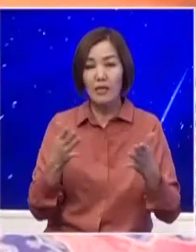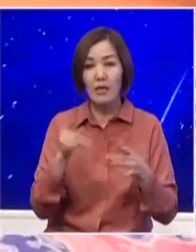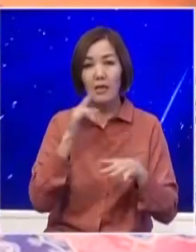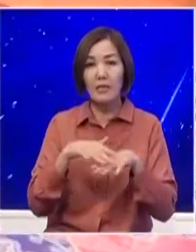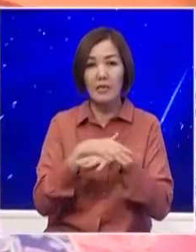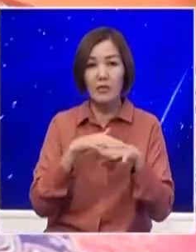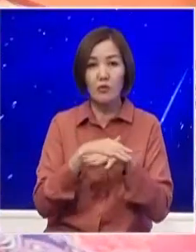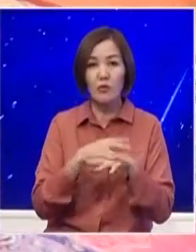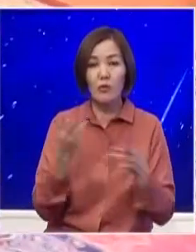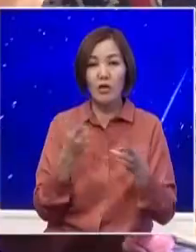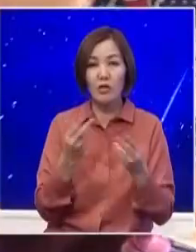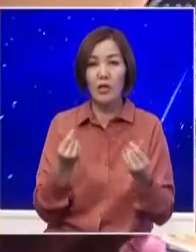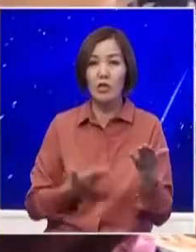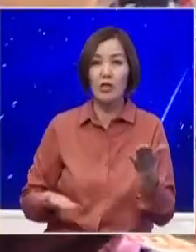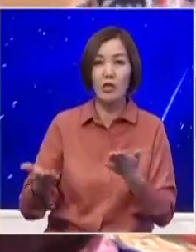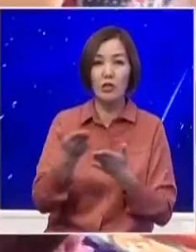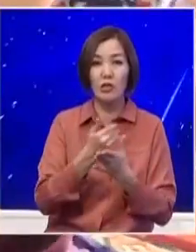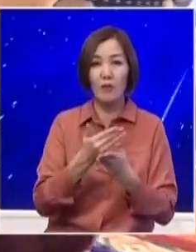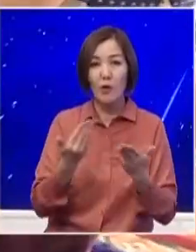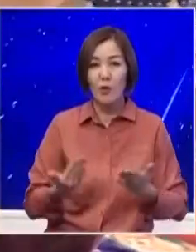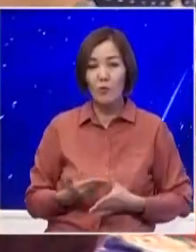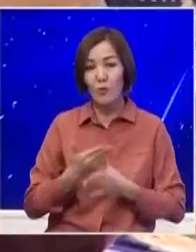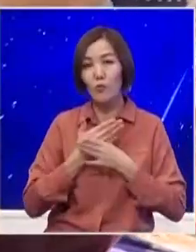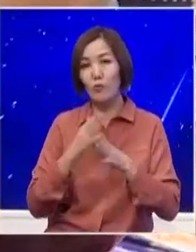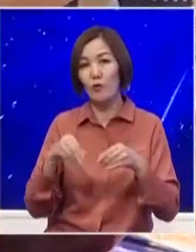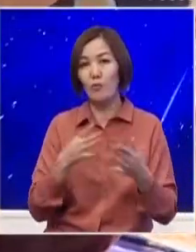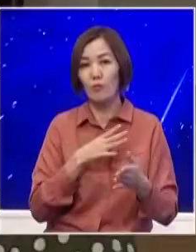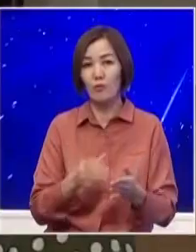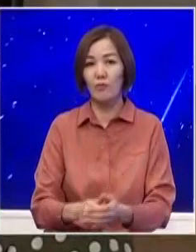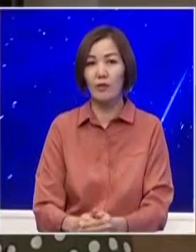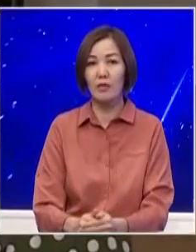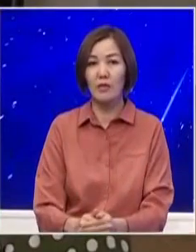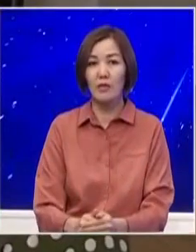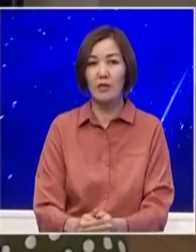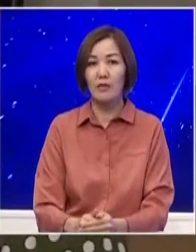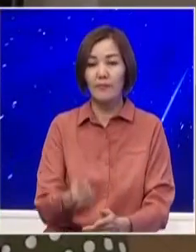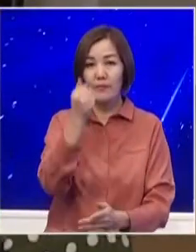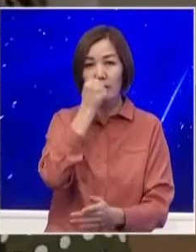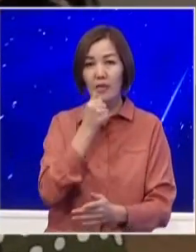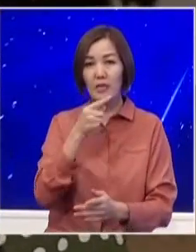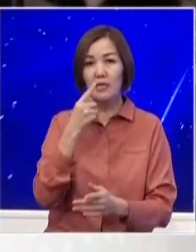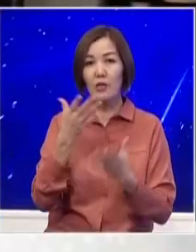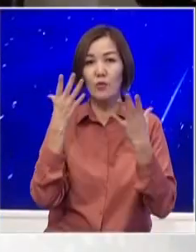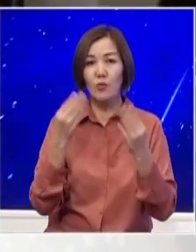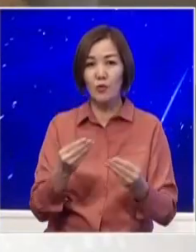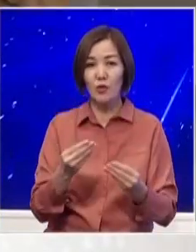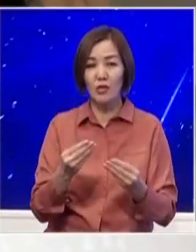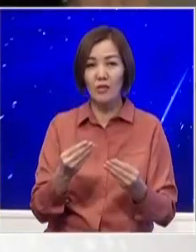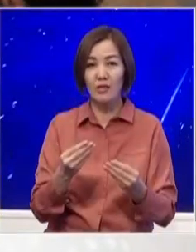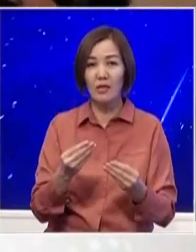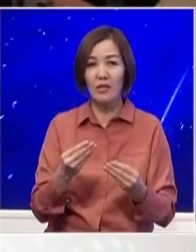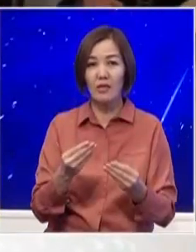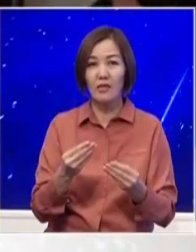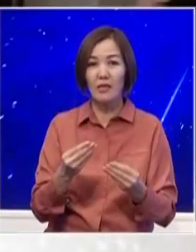тұрғындары қажетті соманы жинап, балаға толыққанды өмір сүруге мүмкіндік берді. Осы алғыс айту күнін пайдалана отырып,